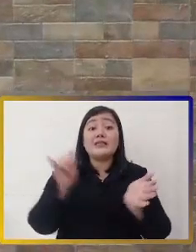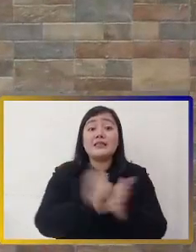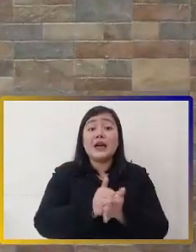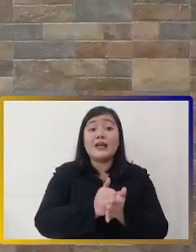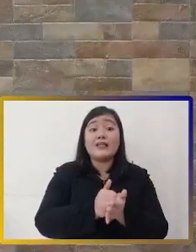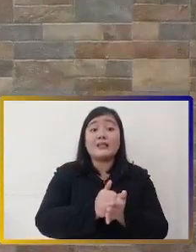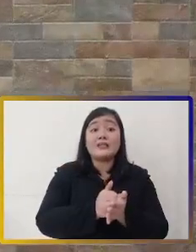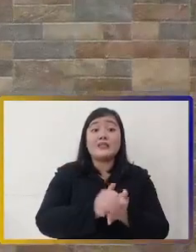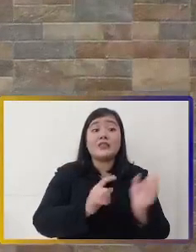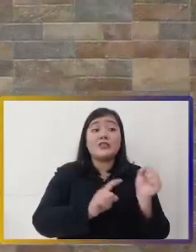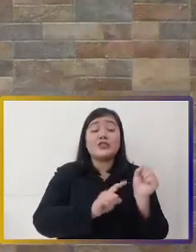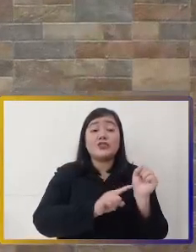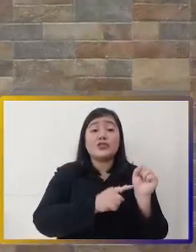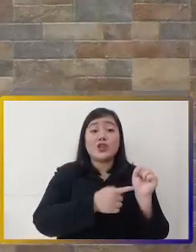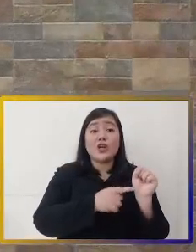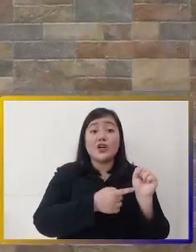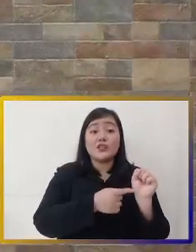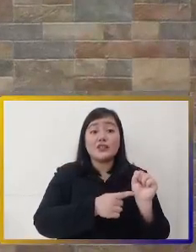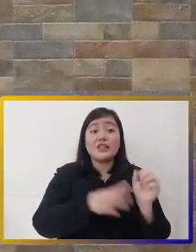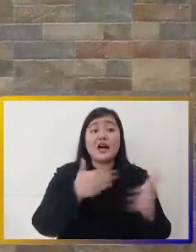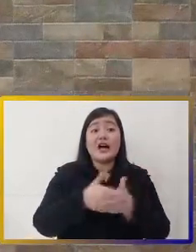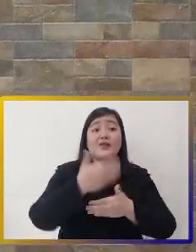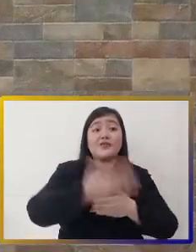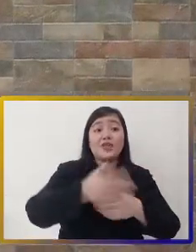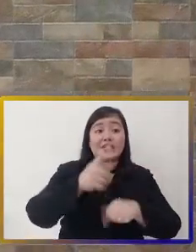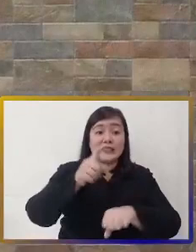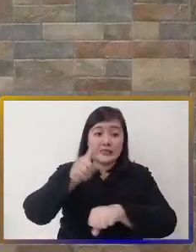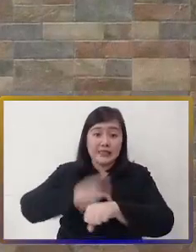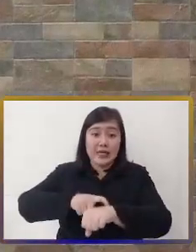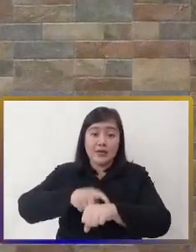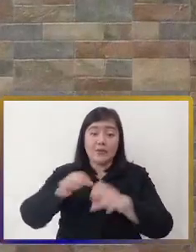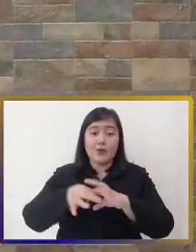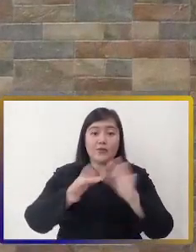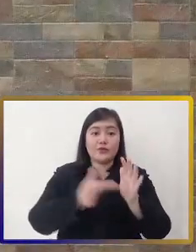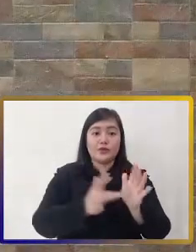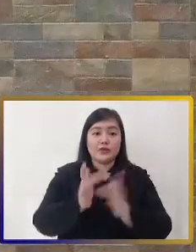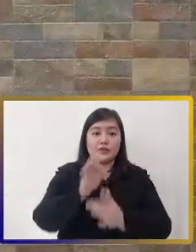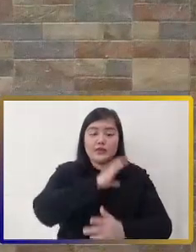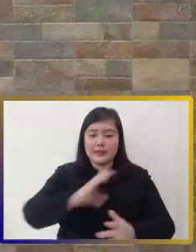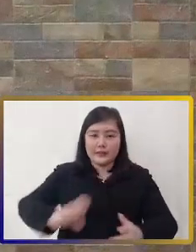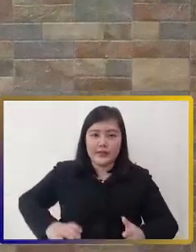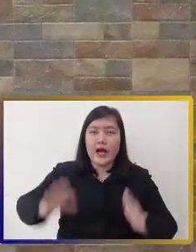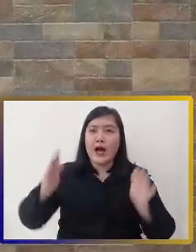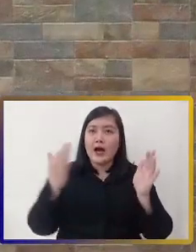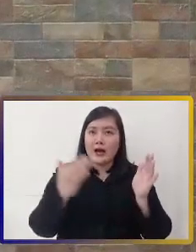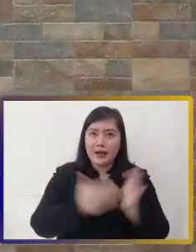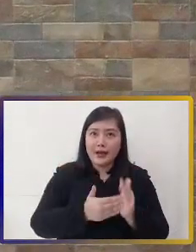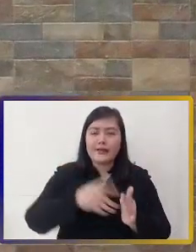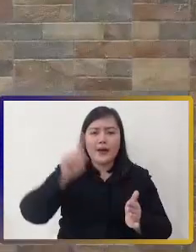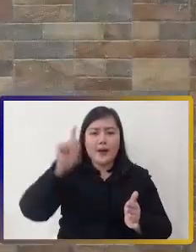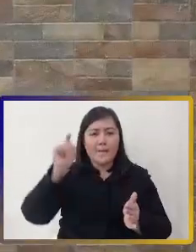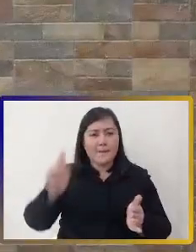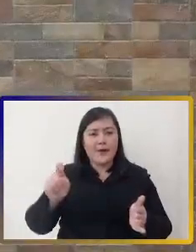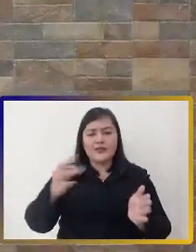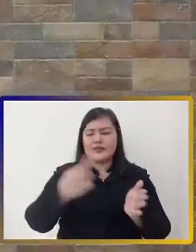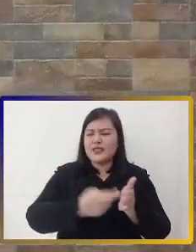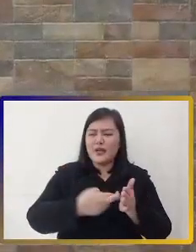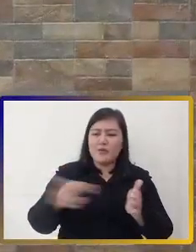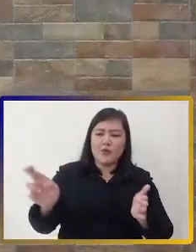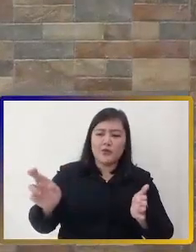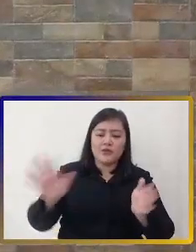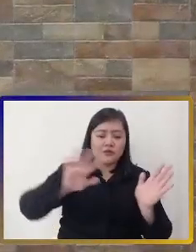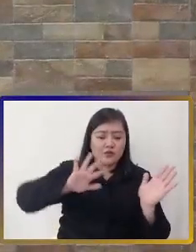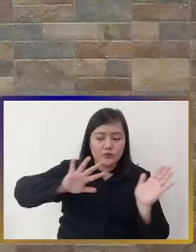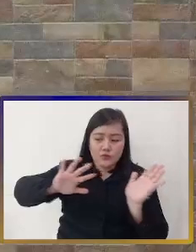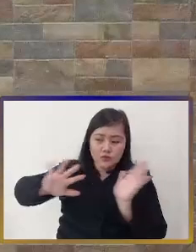po yan. Inuulit ko po, mga kapatid. Yung we have to eliminate sa line of historical elimination.